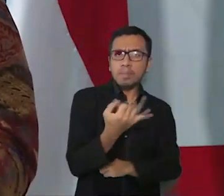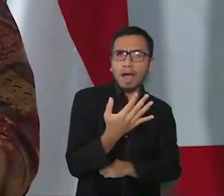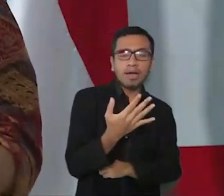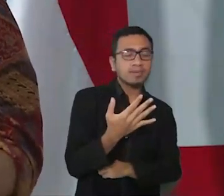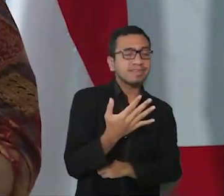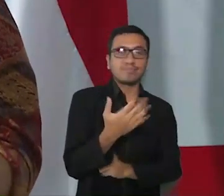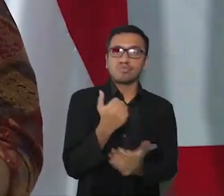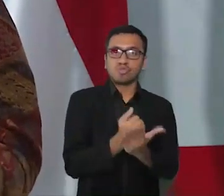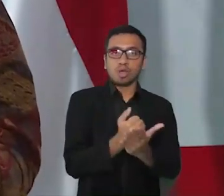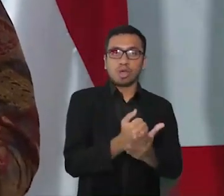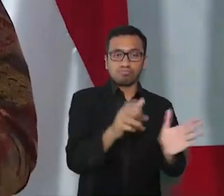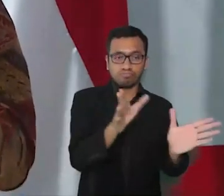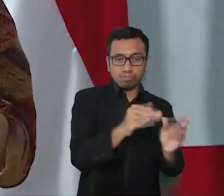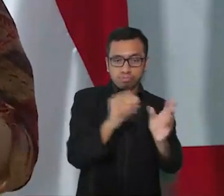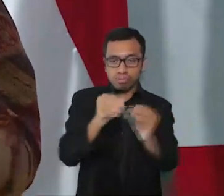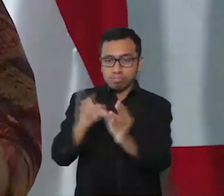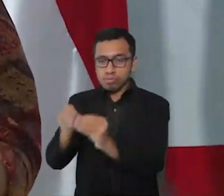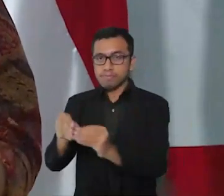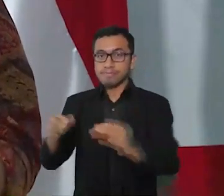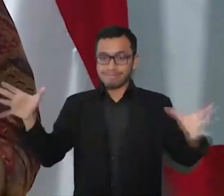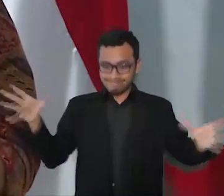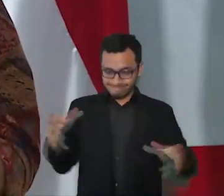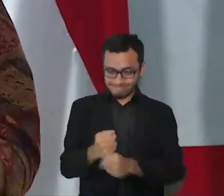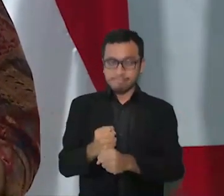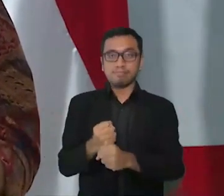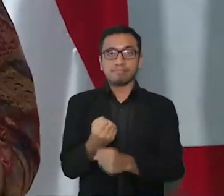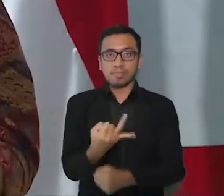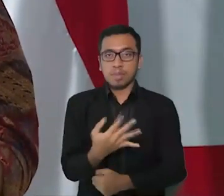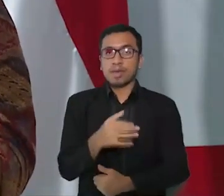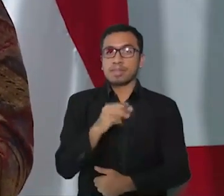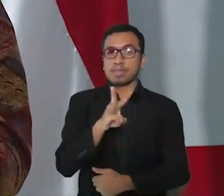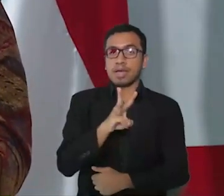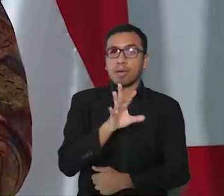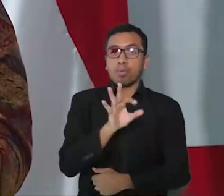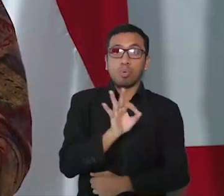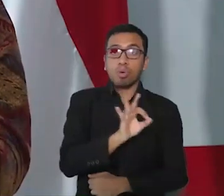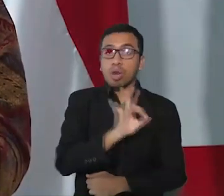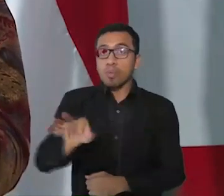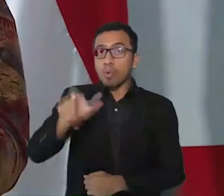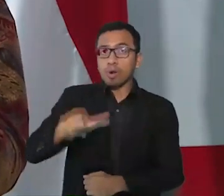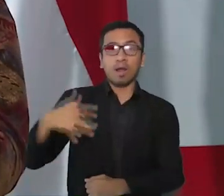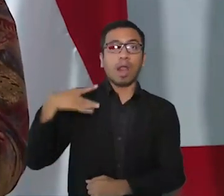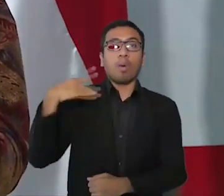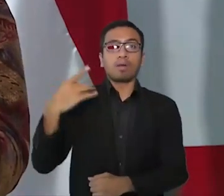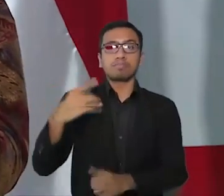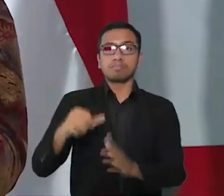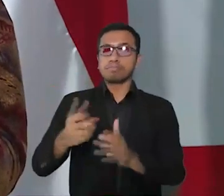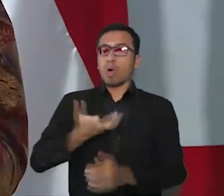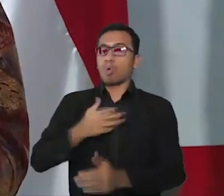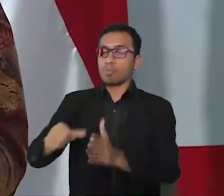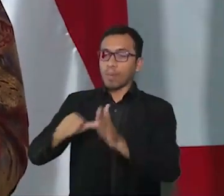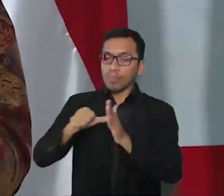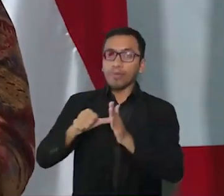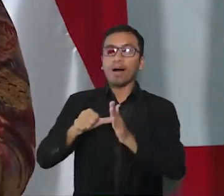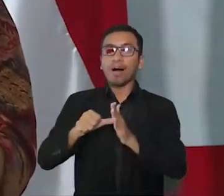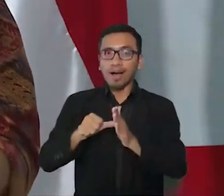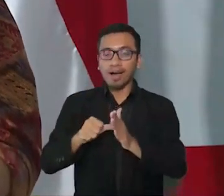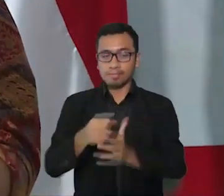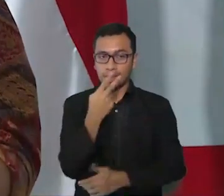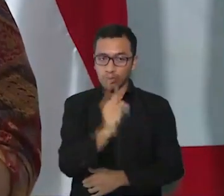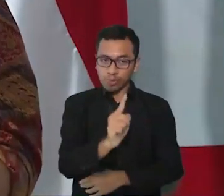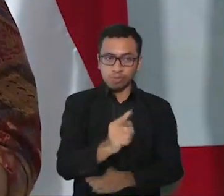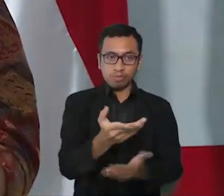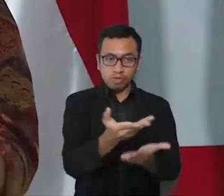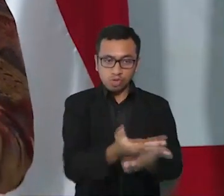seluruh database itu hampir kurang lebih sekitar 30 ribuan relawan, Pak. Nah, bagaimana kebutuhannya? Kebutuhan kita